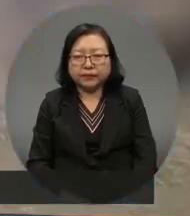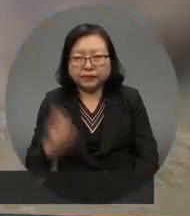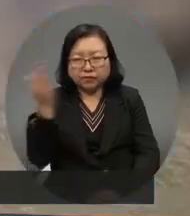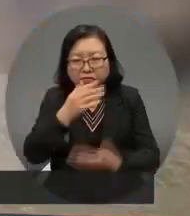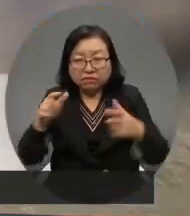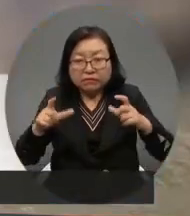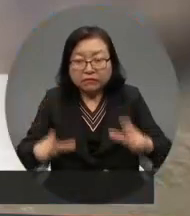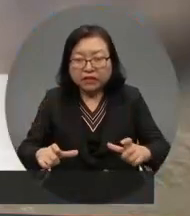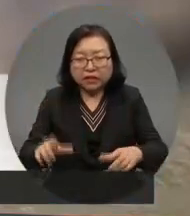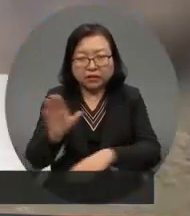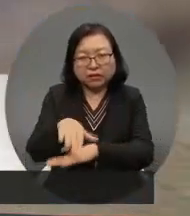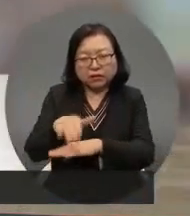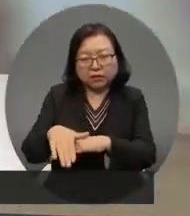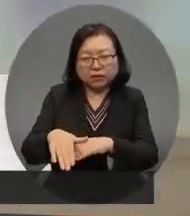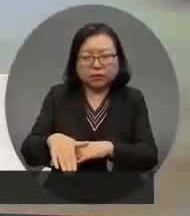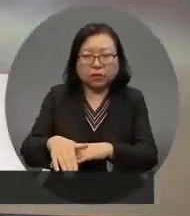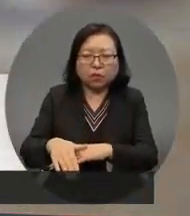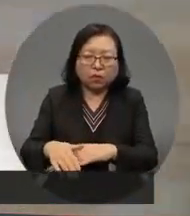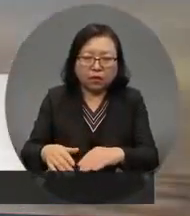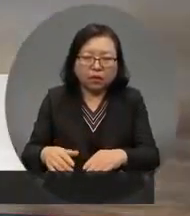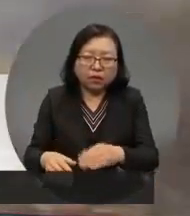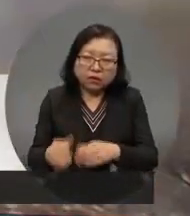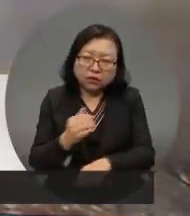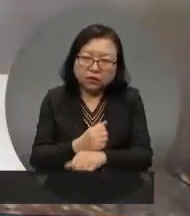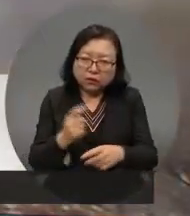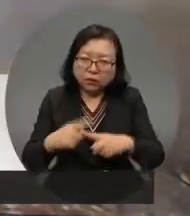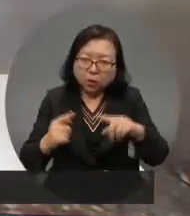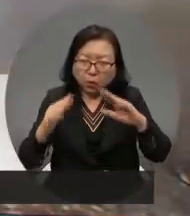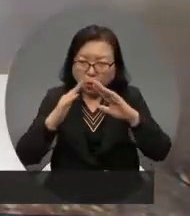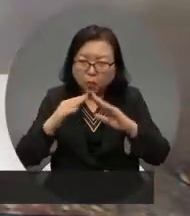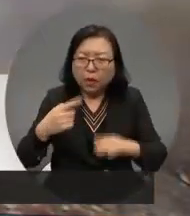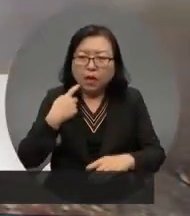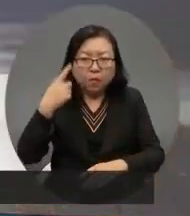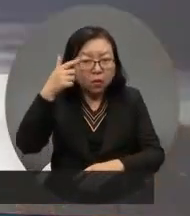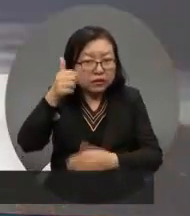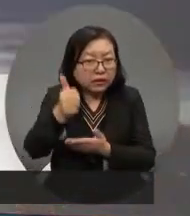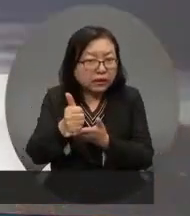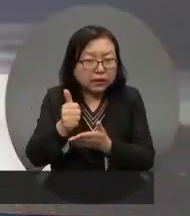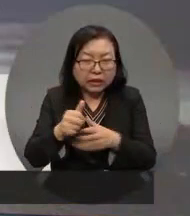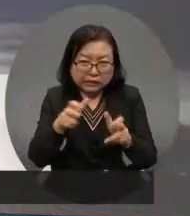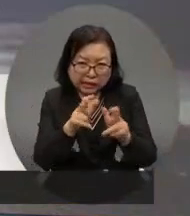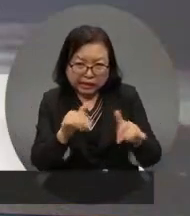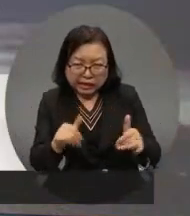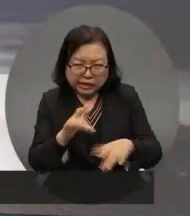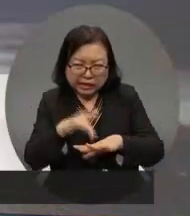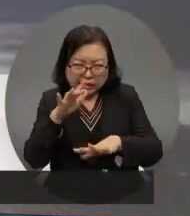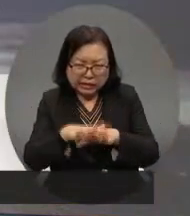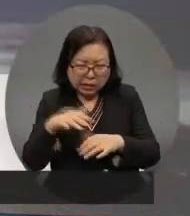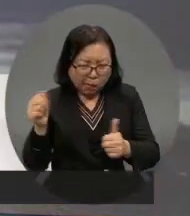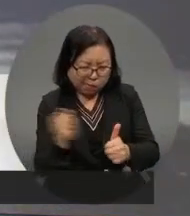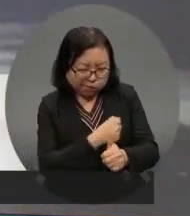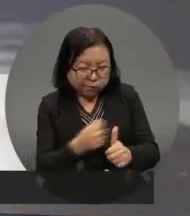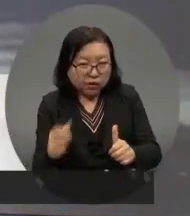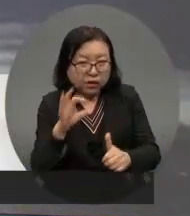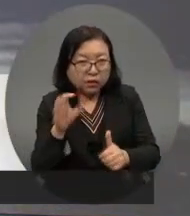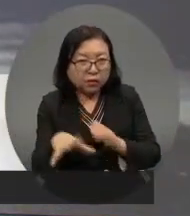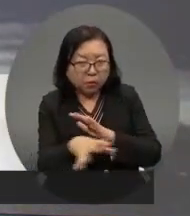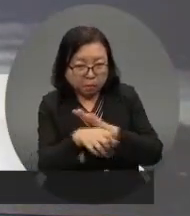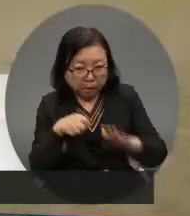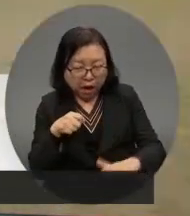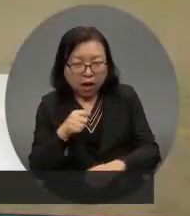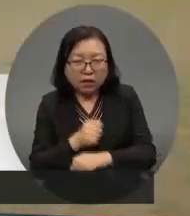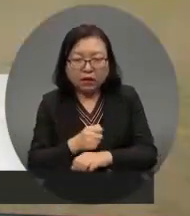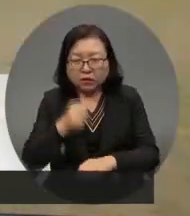청주의 한 시골 교회 목사가 장애인들을 상습적으로 폭행하고 돈까지 갈취한 혐의로 경찰에